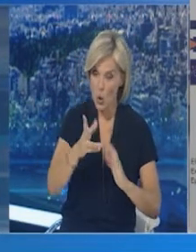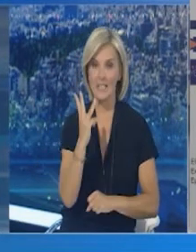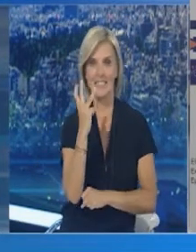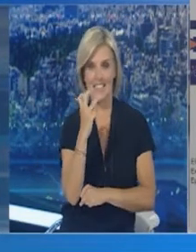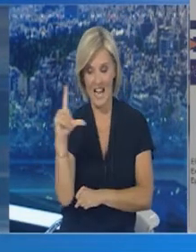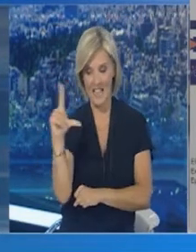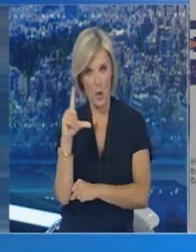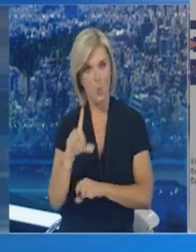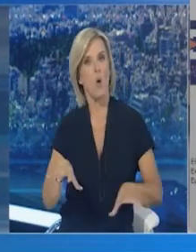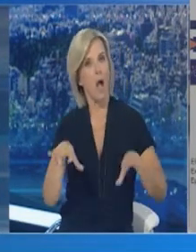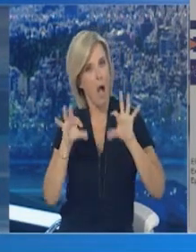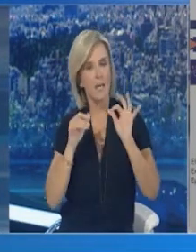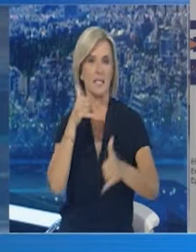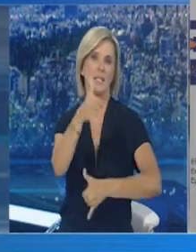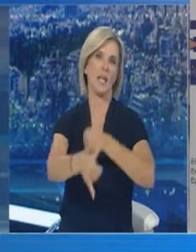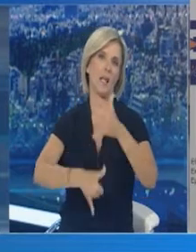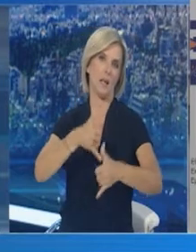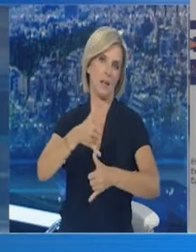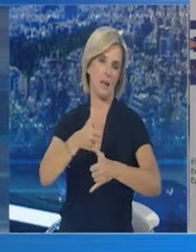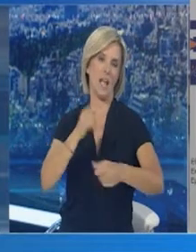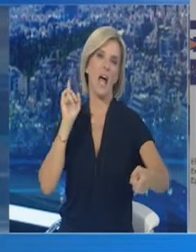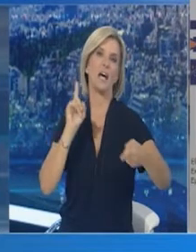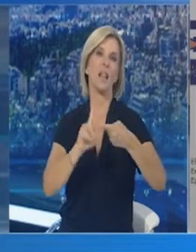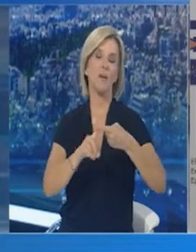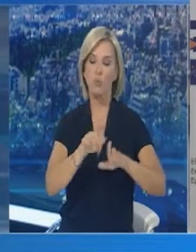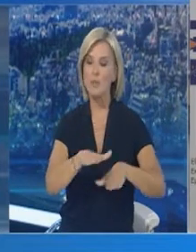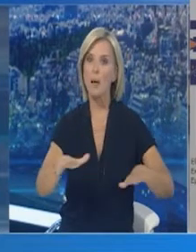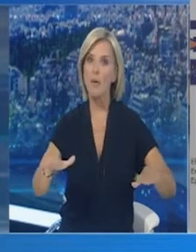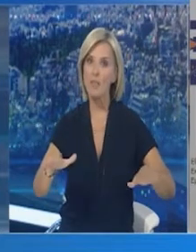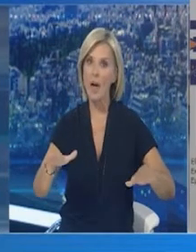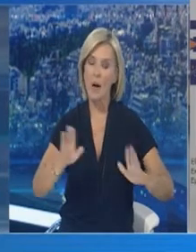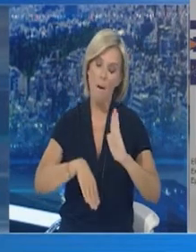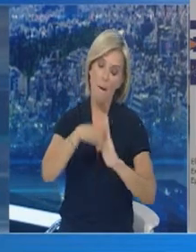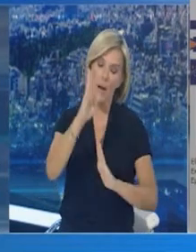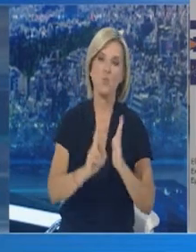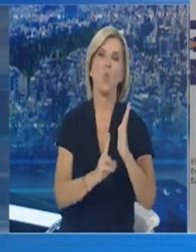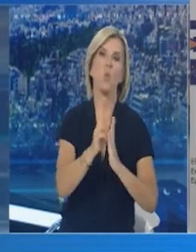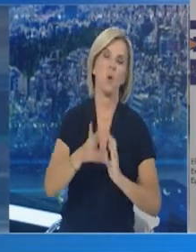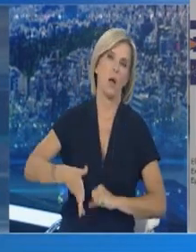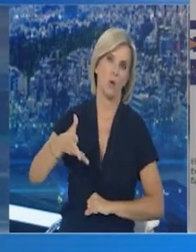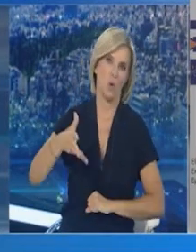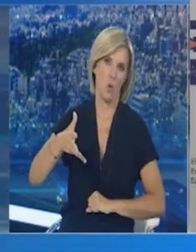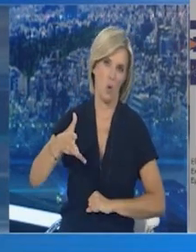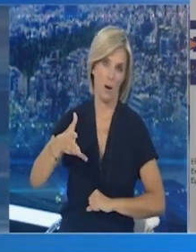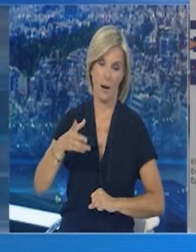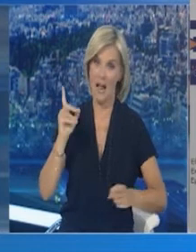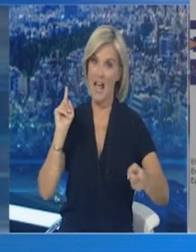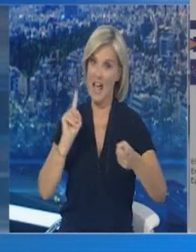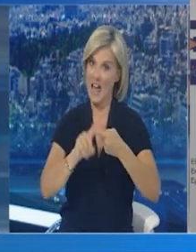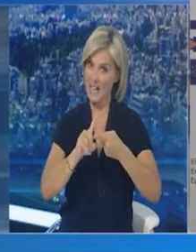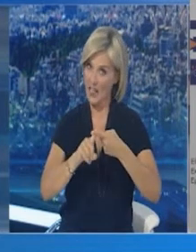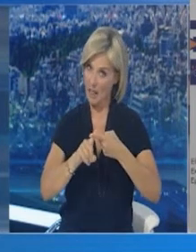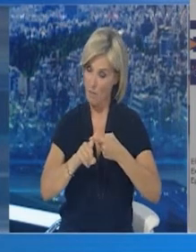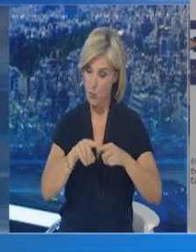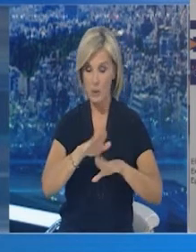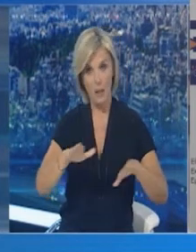ανοίξει πλατφόρμα για να μπορούν να κλείσουν τα ραντεβού τα παιδιά άνω των 12 ετών. Να υπενθυμίσουμε, το ραντεβού μπορούν και τα παιδιά